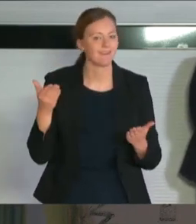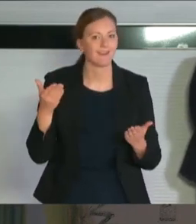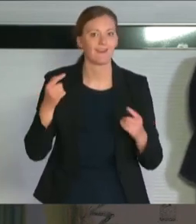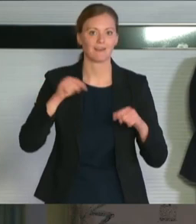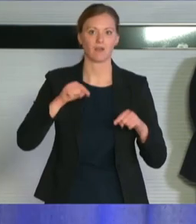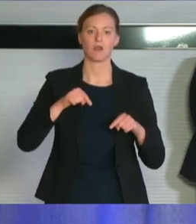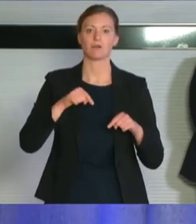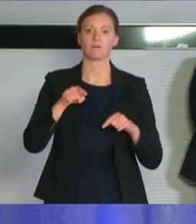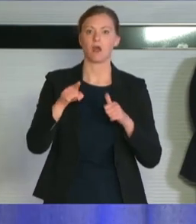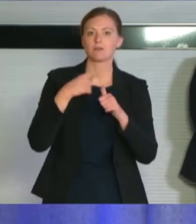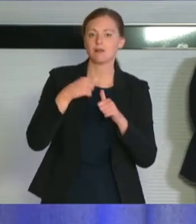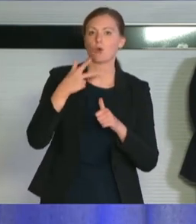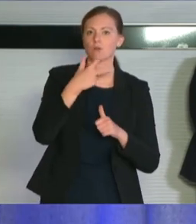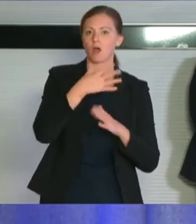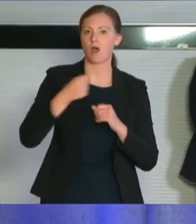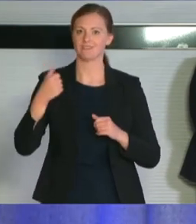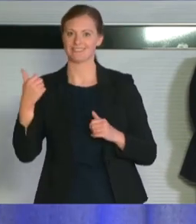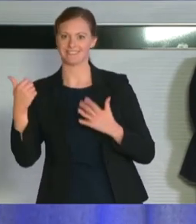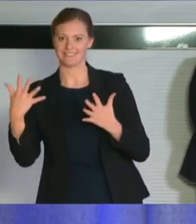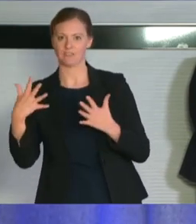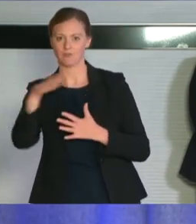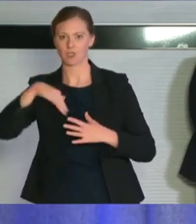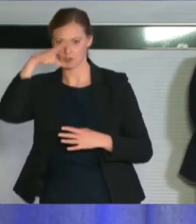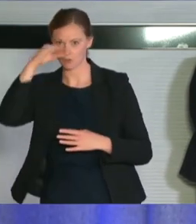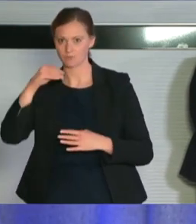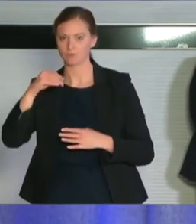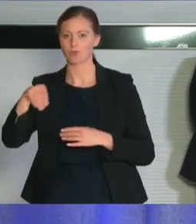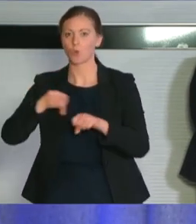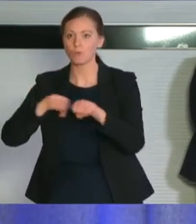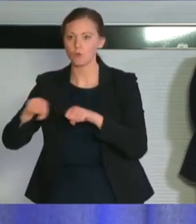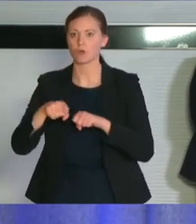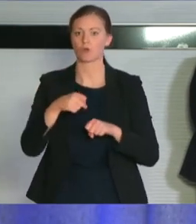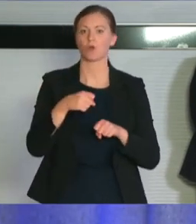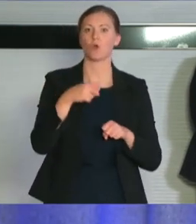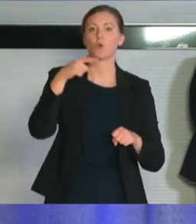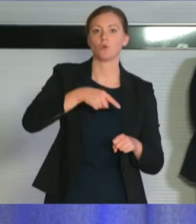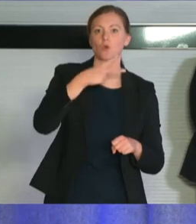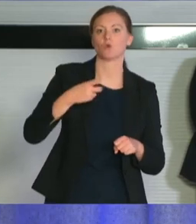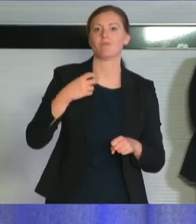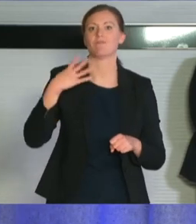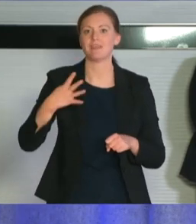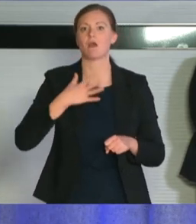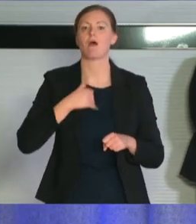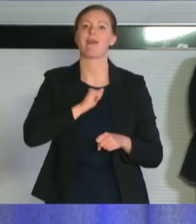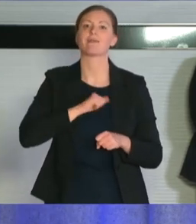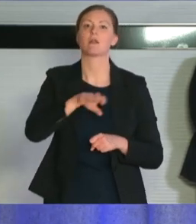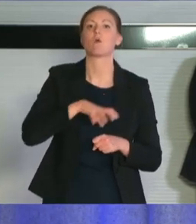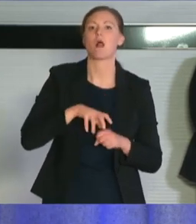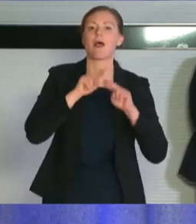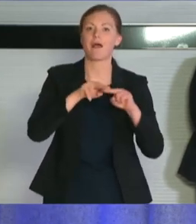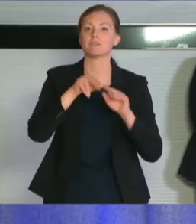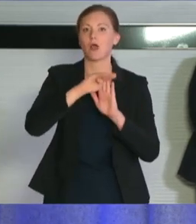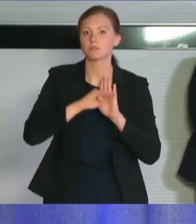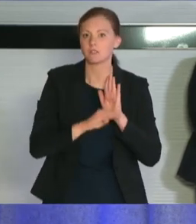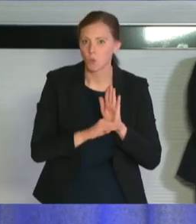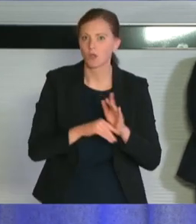av 10 fylkeskommuner. 124 kommuner har innført egne lokale reiserestriksjoner. Og som jeg har sagt